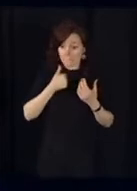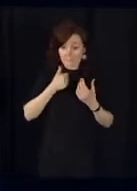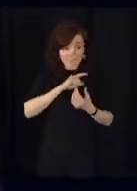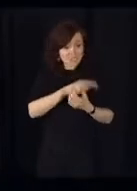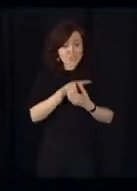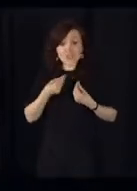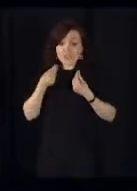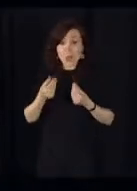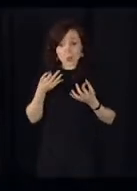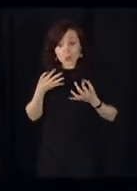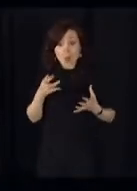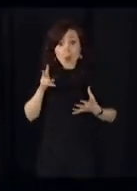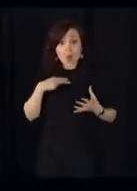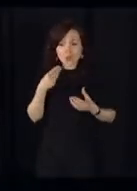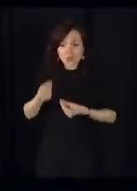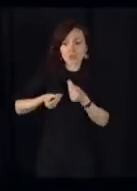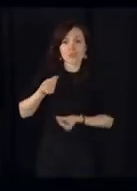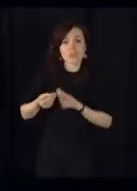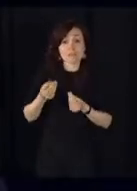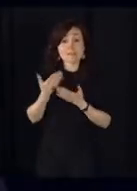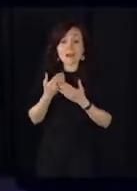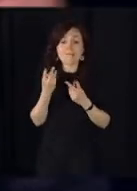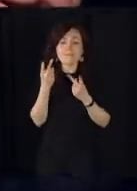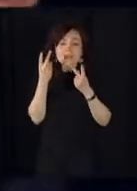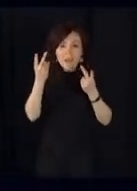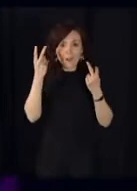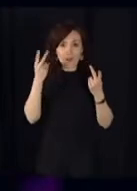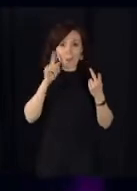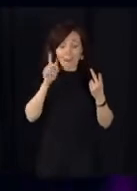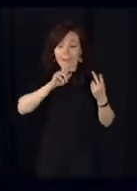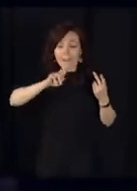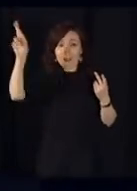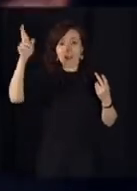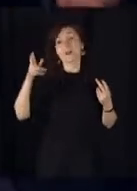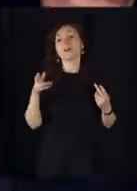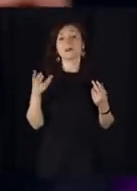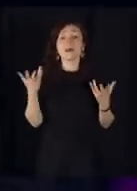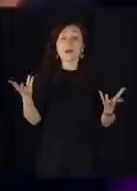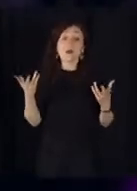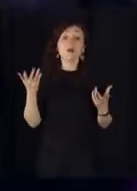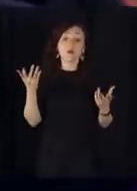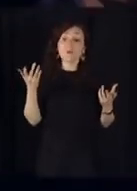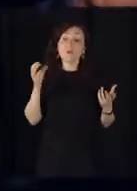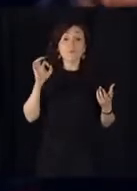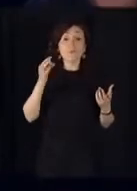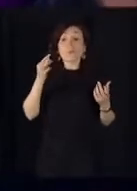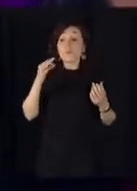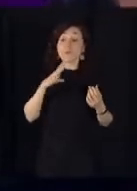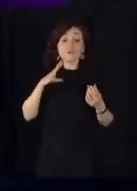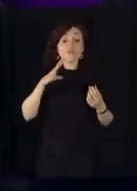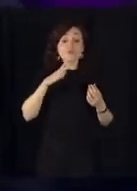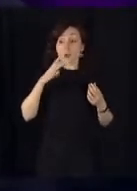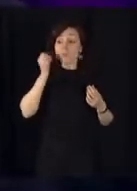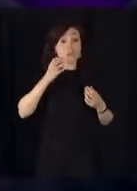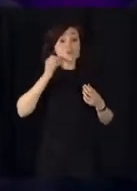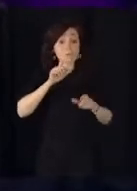précieux, si rare. Alors vous me direz, ce que font des millions de bénévoles tous les jours,